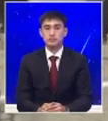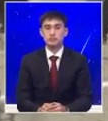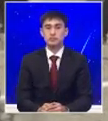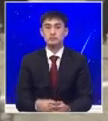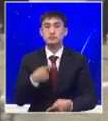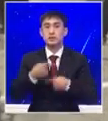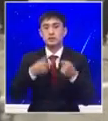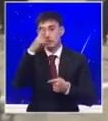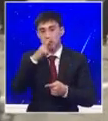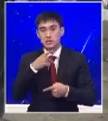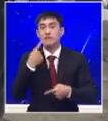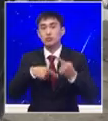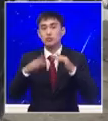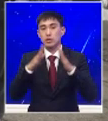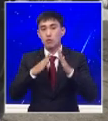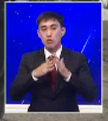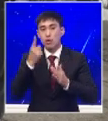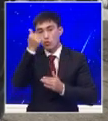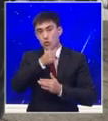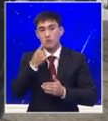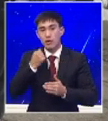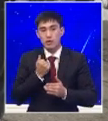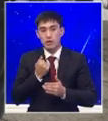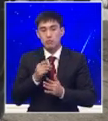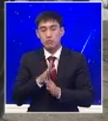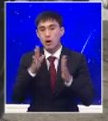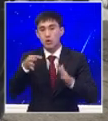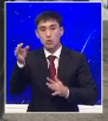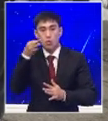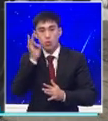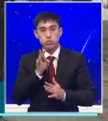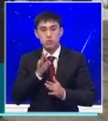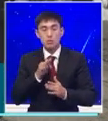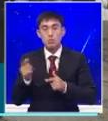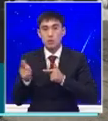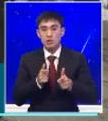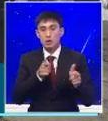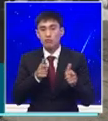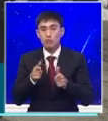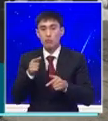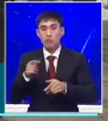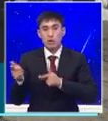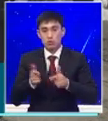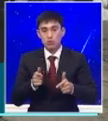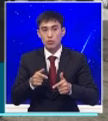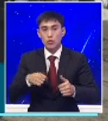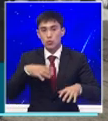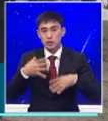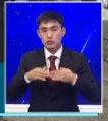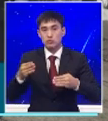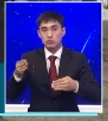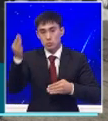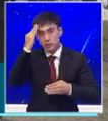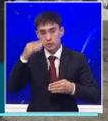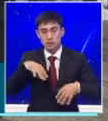Через 2 месяца я вернусь домой. За год в армии я получил богатый опыт, пройдя строевую и огневую подготовку, а также участвую в тактических занятиях.